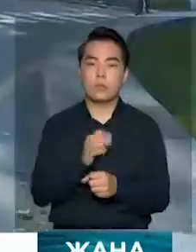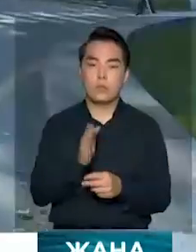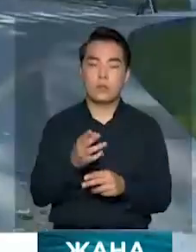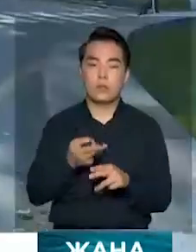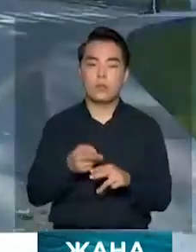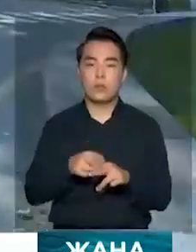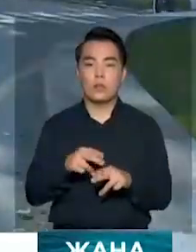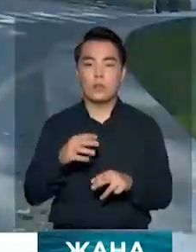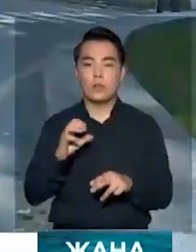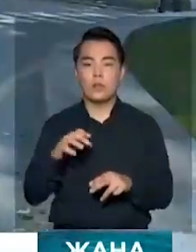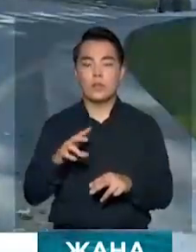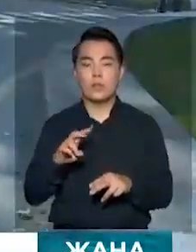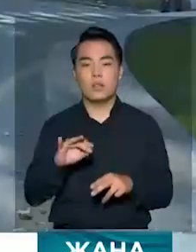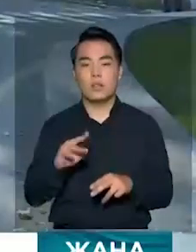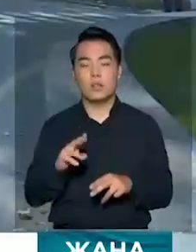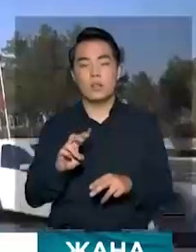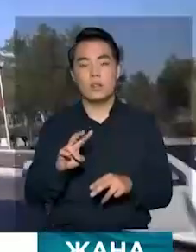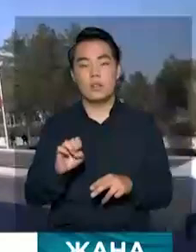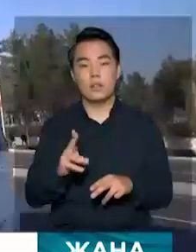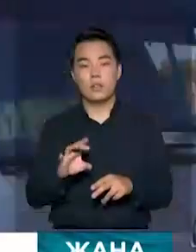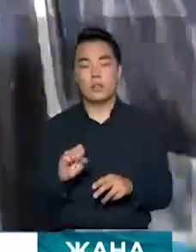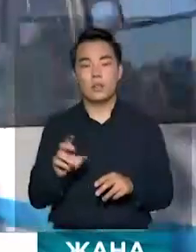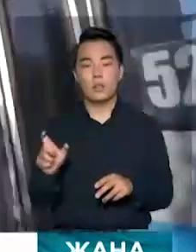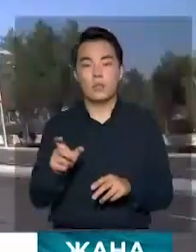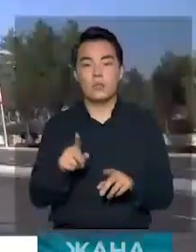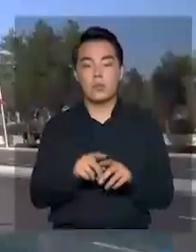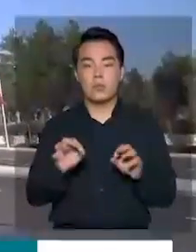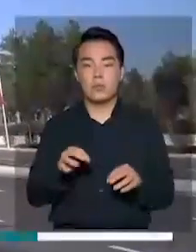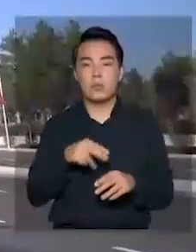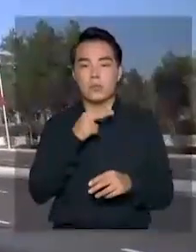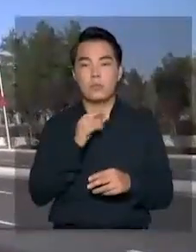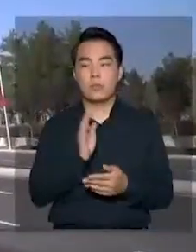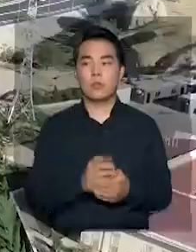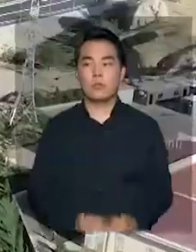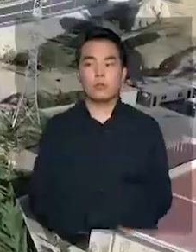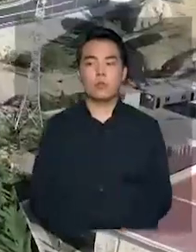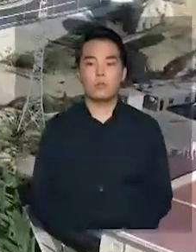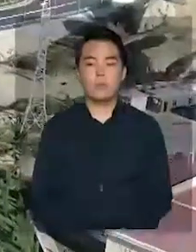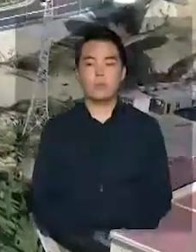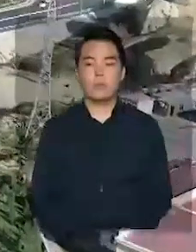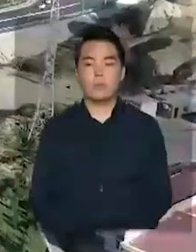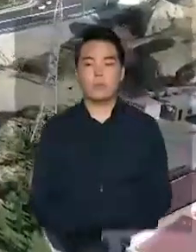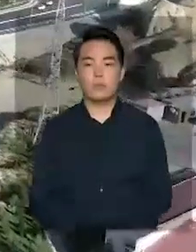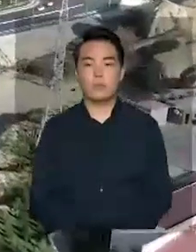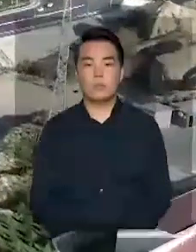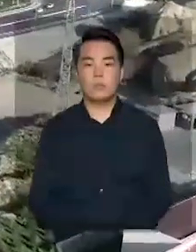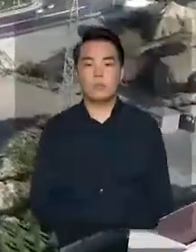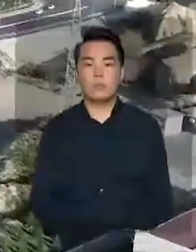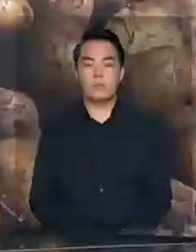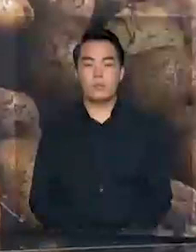Cobalt R4 маркалы машиналары жоғары сұранысқа ие. Асылбек Тойбек, Әнуар Әбілда, Дәурен Рахимов, жаңа уақыт.